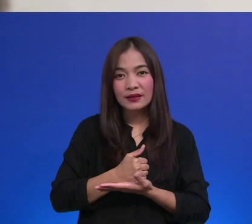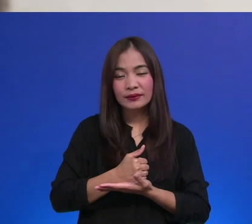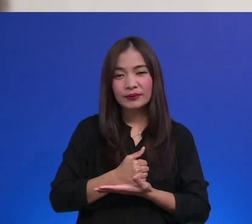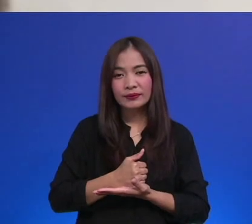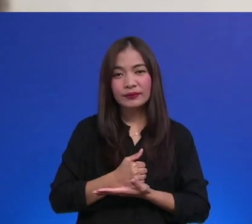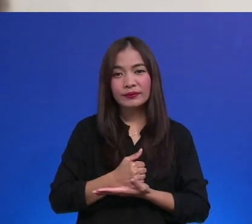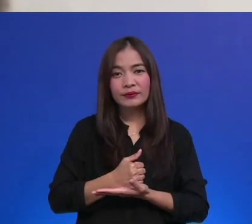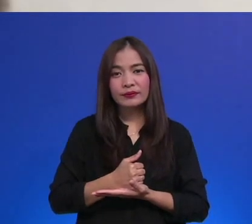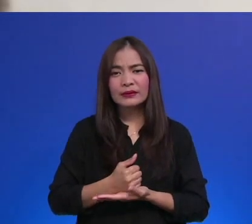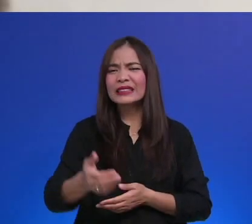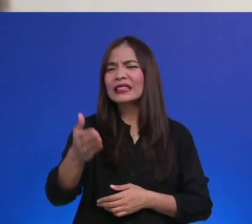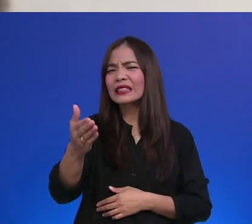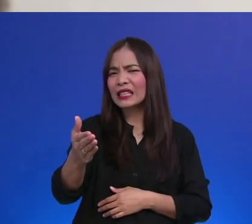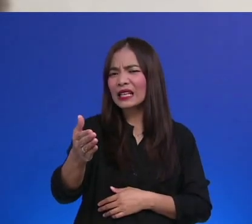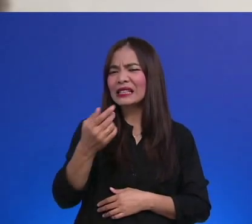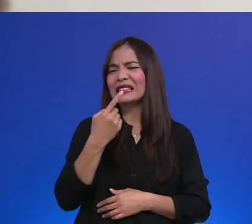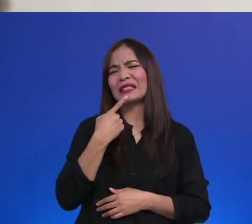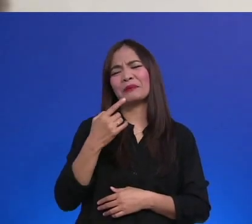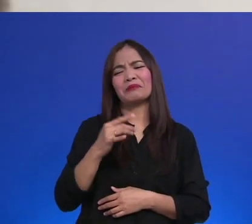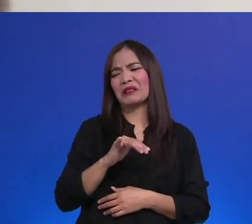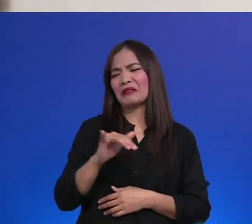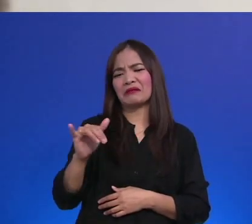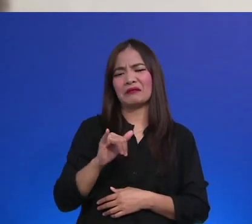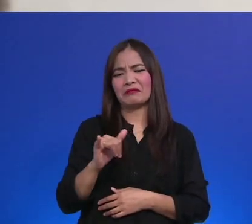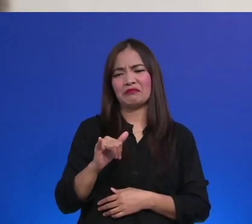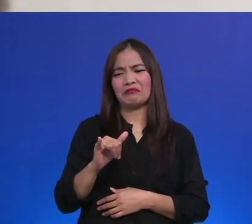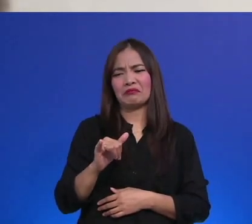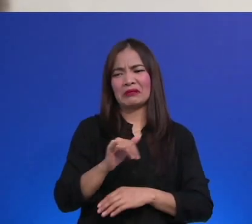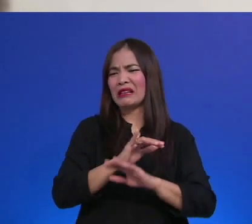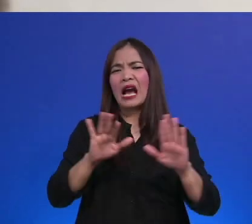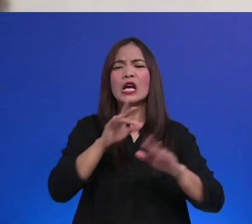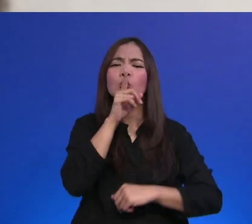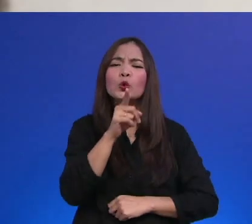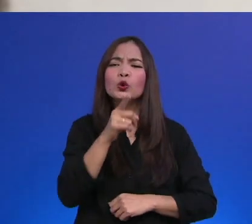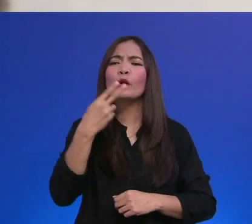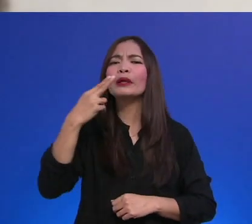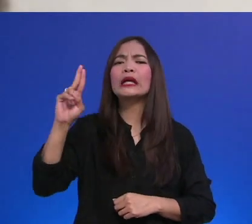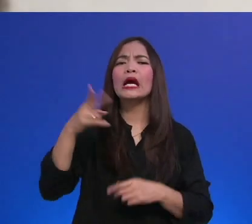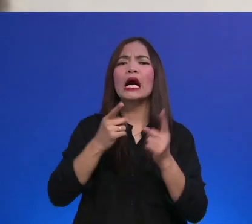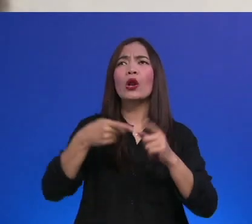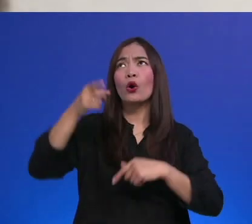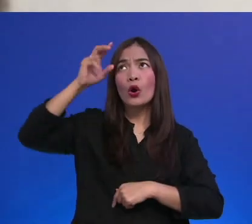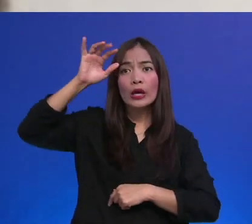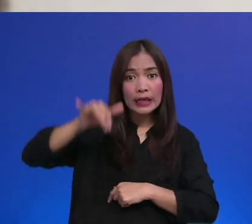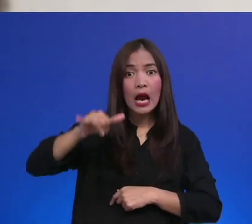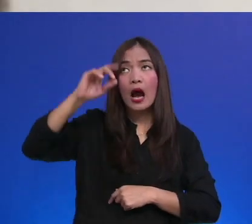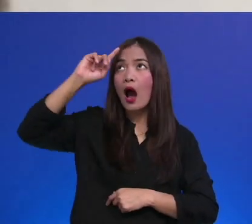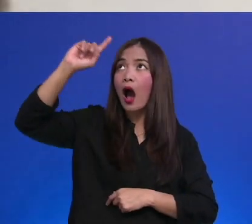dia tidak sungguh-sungguh mempercayai bahwa Allah itu ada